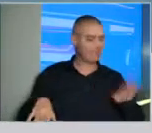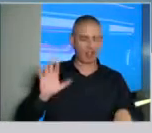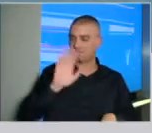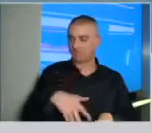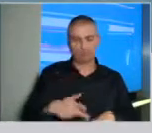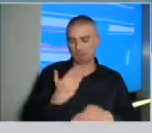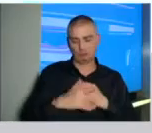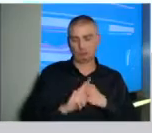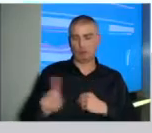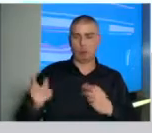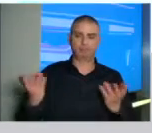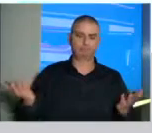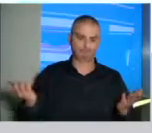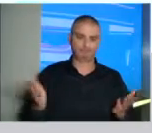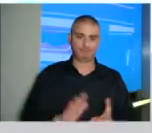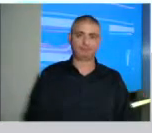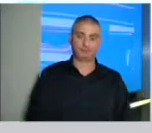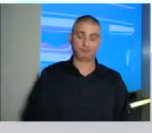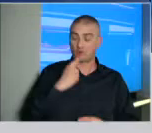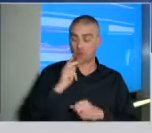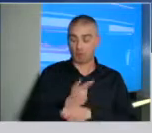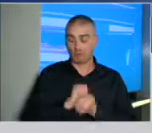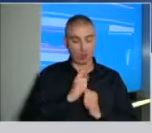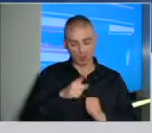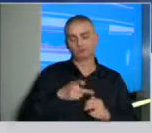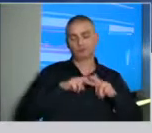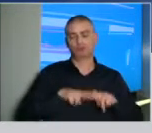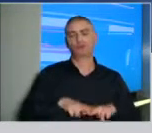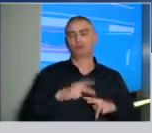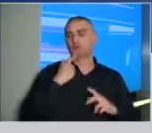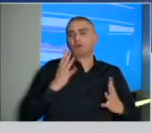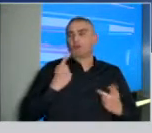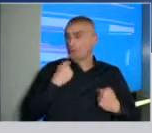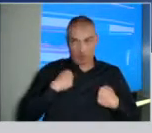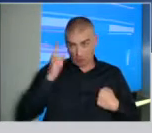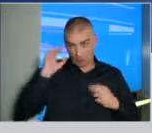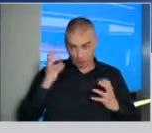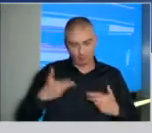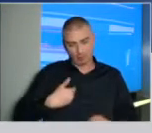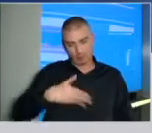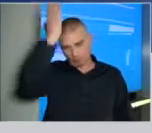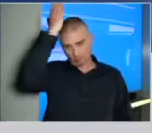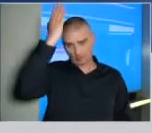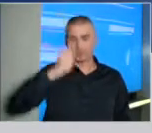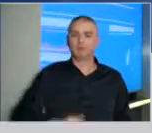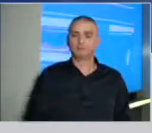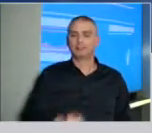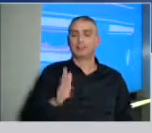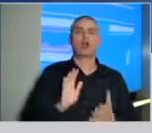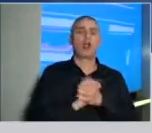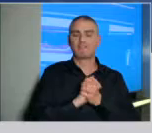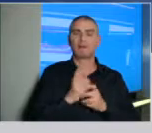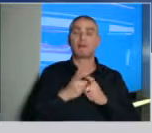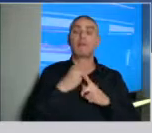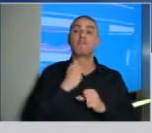זה ולא זה. נכון. טוב, אז זה נורמלי ולא נורמלי, זה מה שנשאר, ואומרים מה הם אומרים לי שאני לא נורמלי, לכו לזה זה. אלה היו החברים